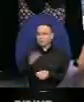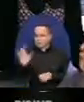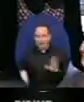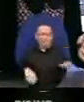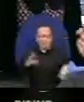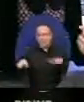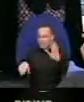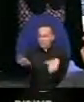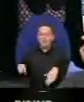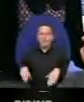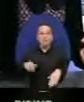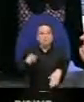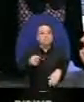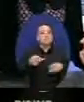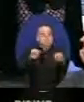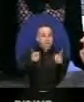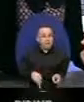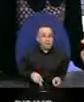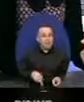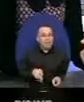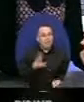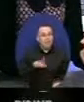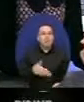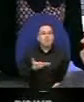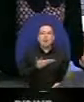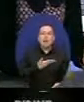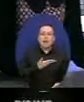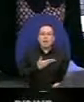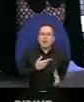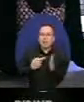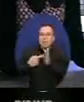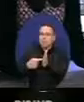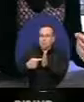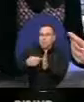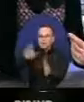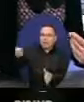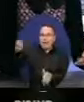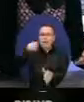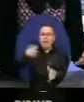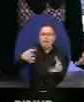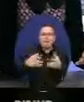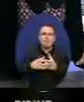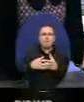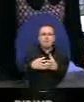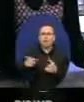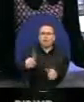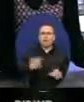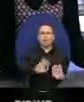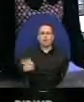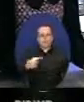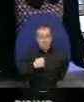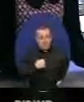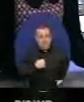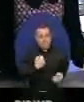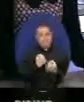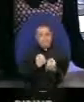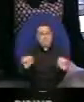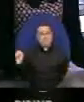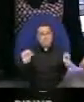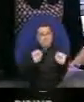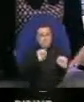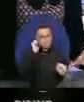הזה. וזה מאפשר לקבל גם במודלים חברתיים שהם לא מושלמים. תראה, אני פמיניסטית דתייה. אז תמיד אומרים לי, זה לא,